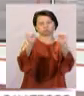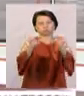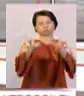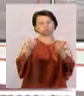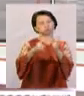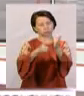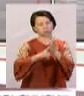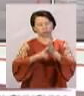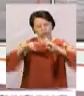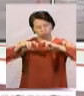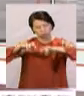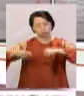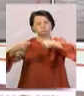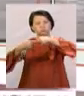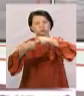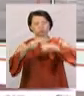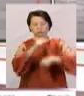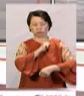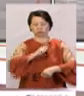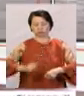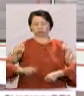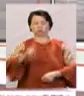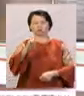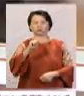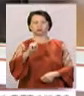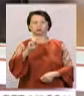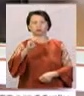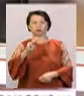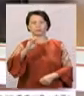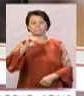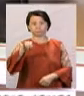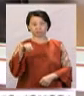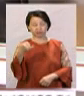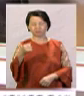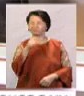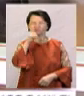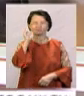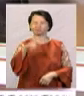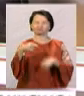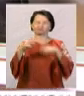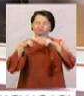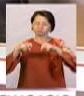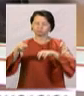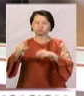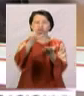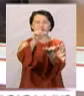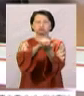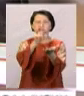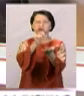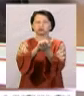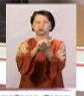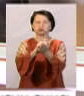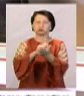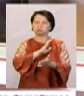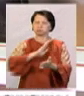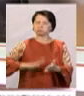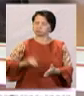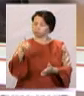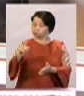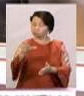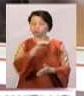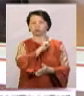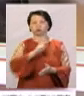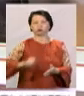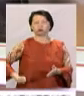Keperluan untuk menyiasat dakwaan Tunku Mahkota Johor Tunku Ismail Sultan Ibrahim yang mengatakan media sosial milik baginda dan Sultan